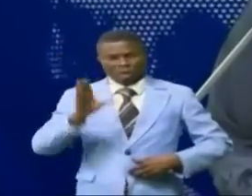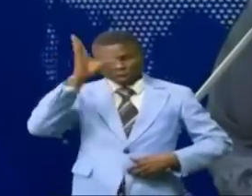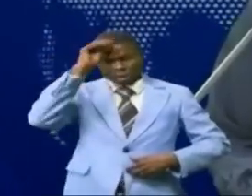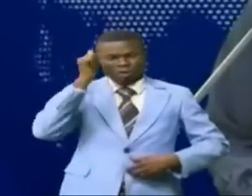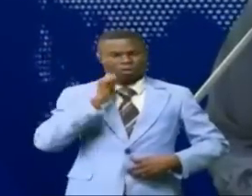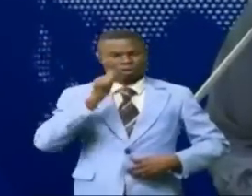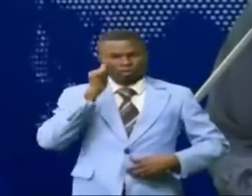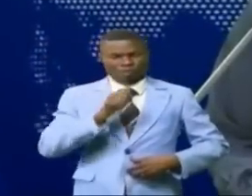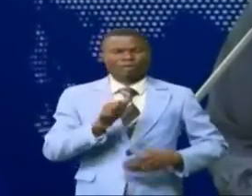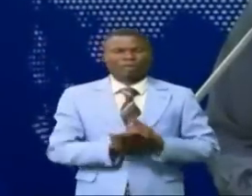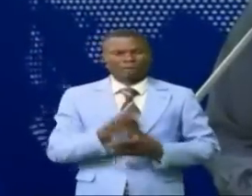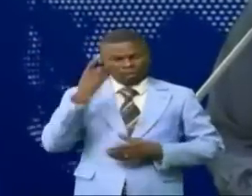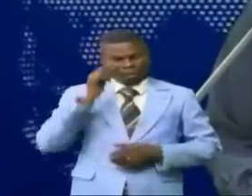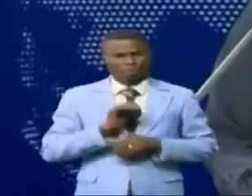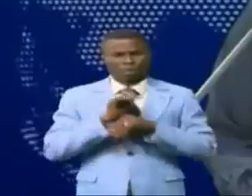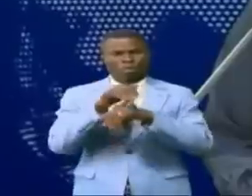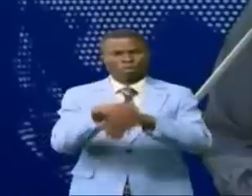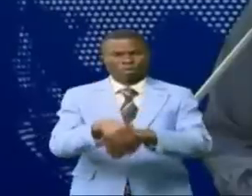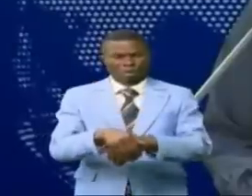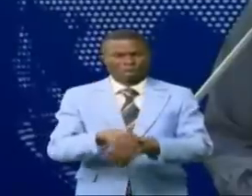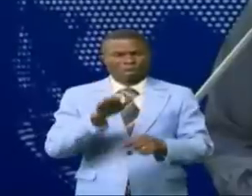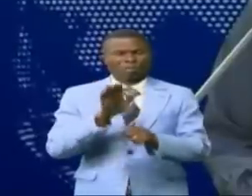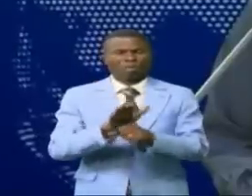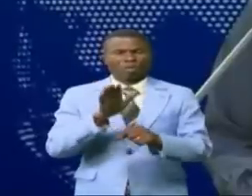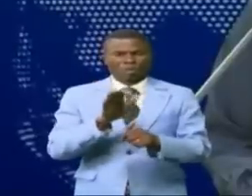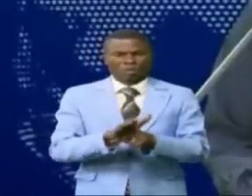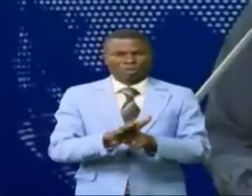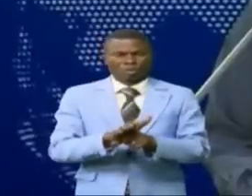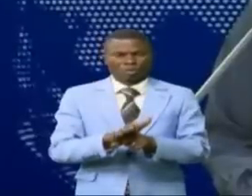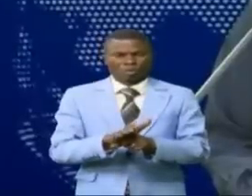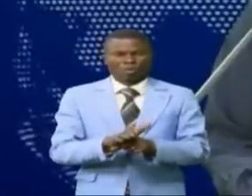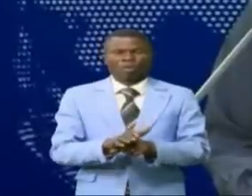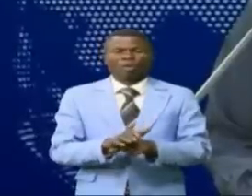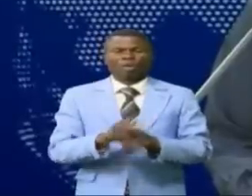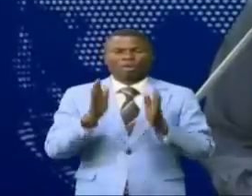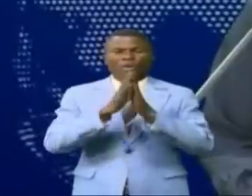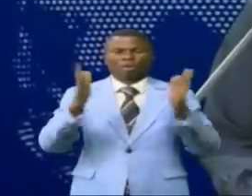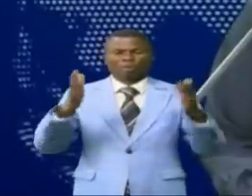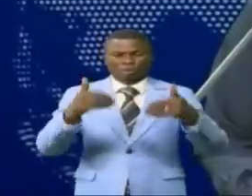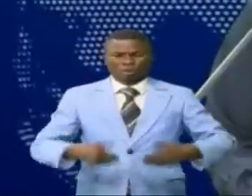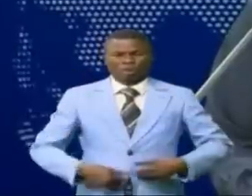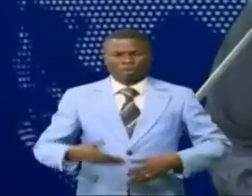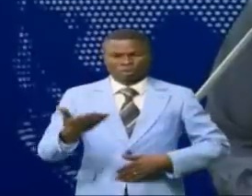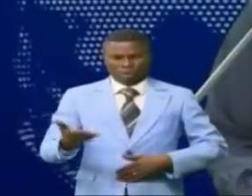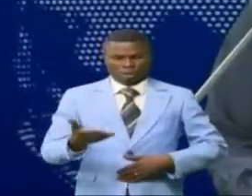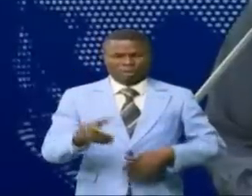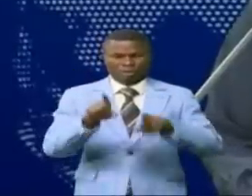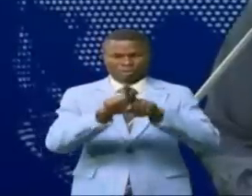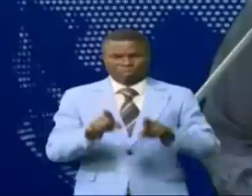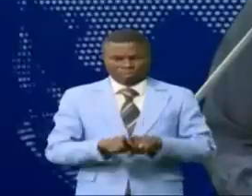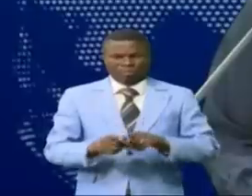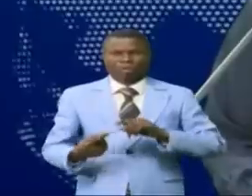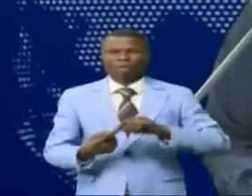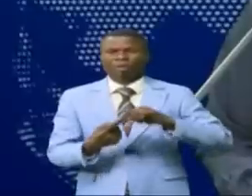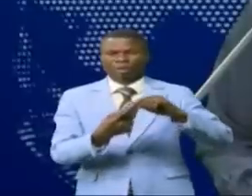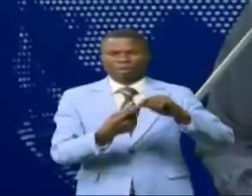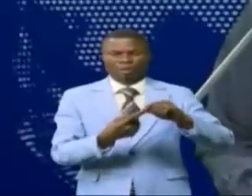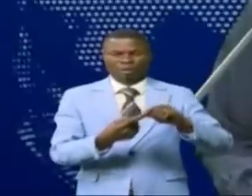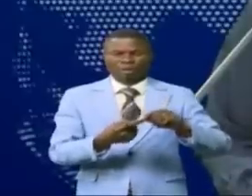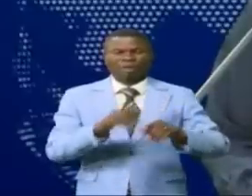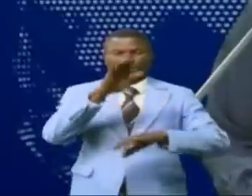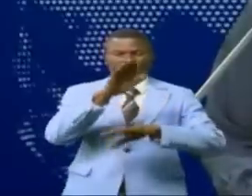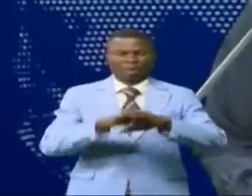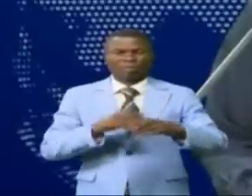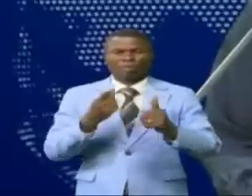à pouvoir participer massivement à cette grande messe de la jeunesse. Et en particulier, j'ai fait